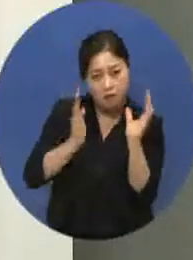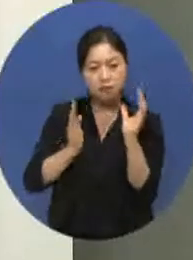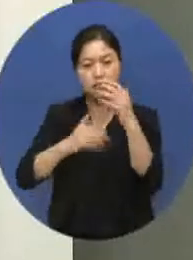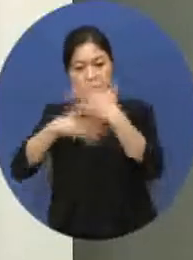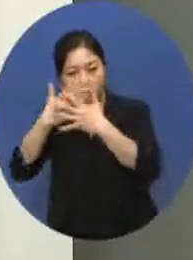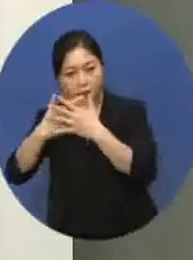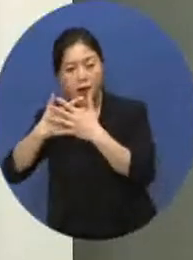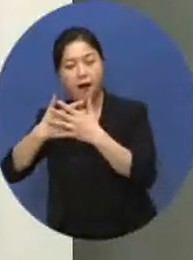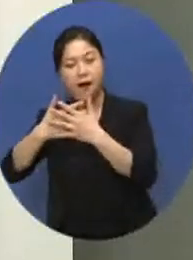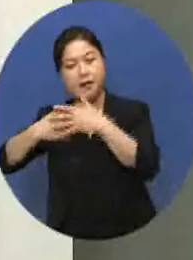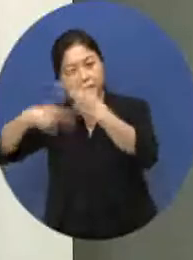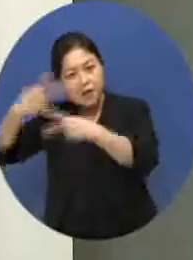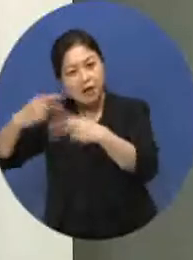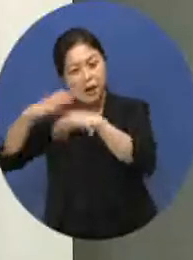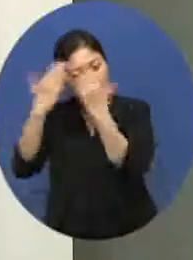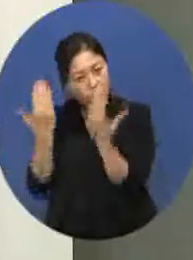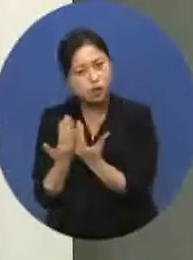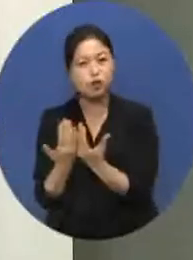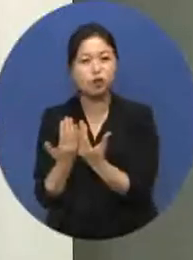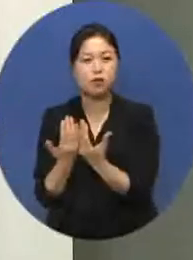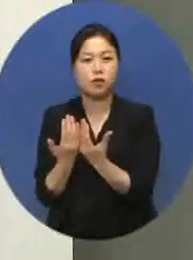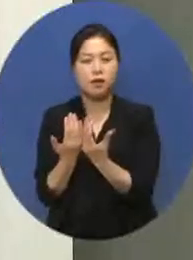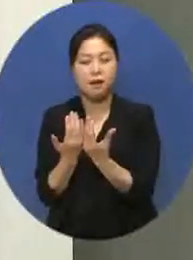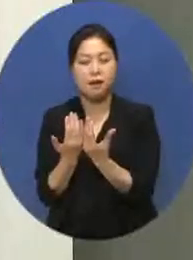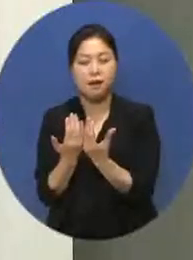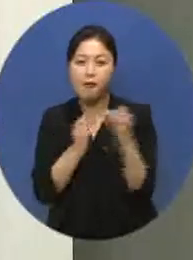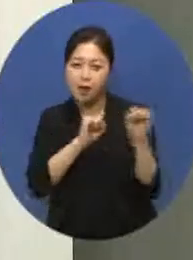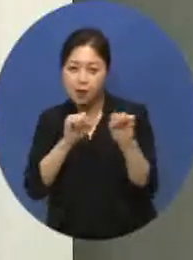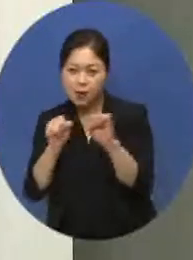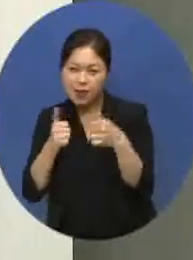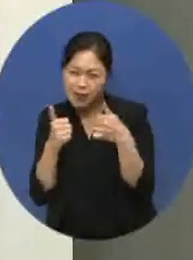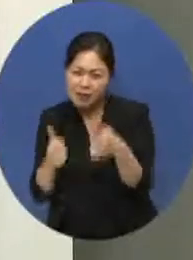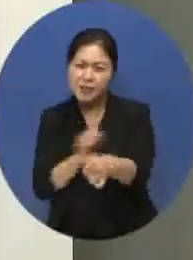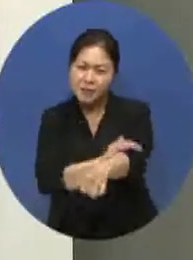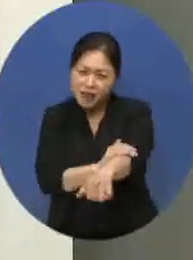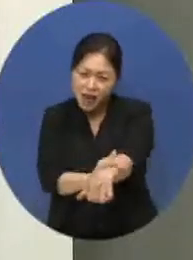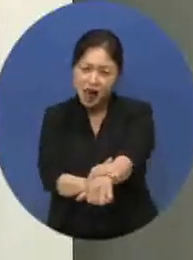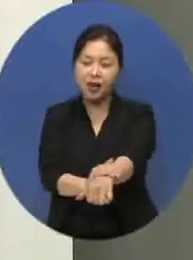거 없이 총망라해서 그야말로